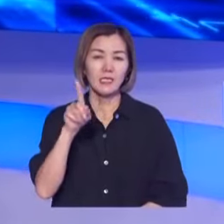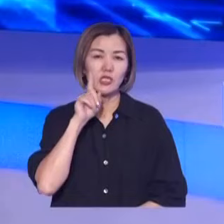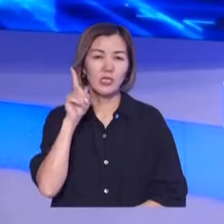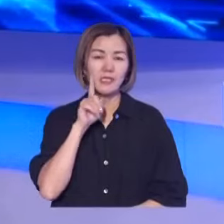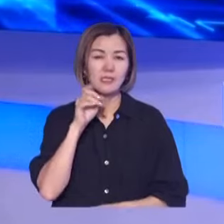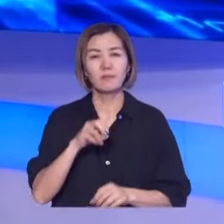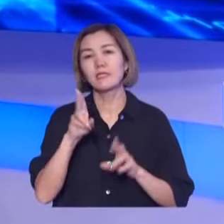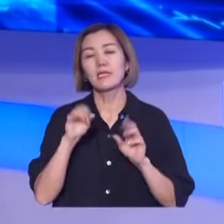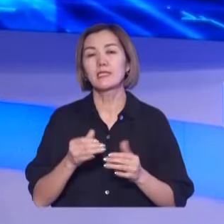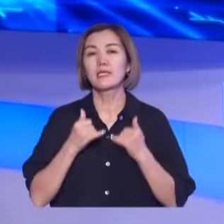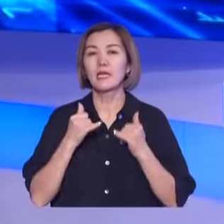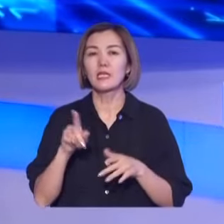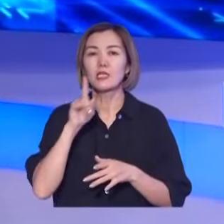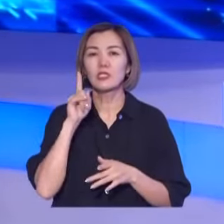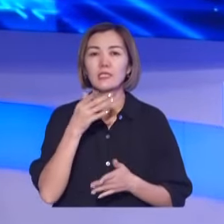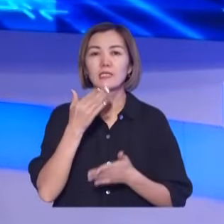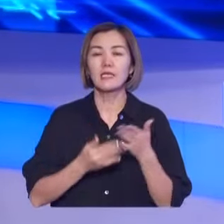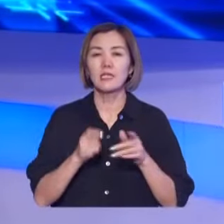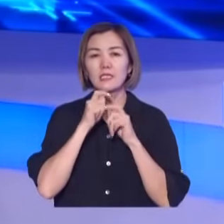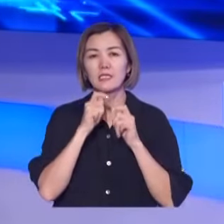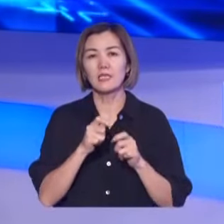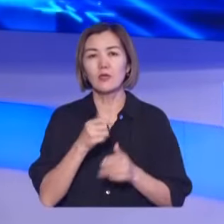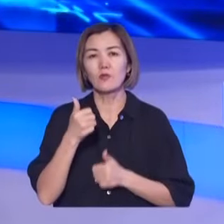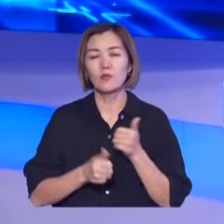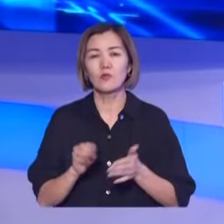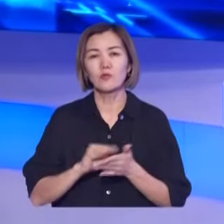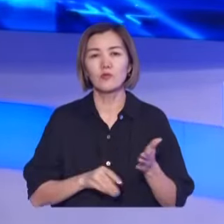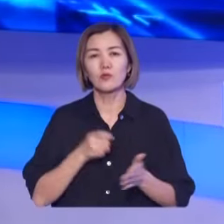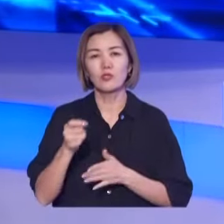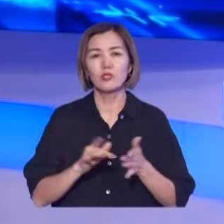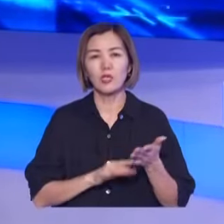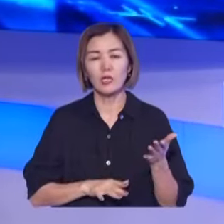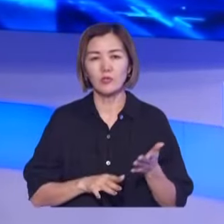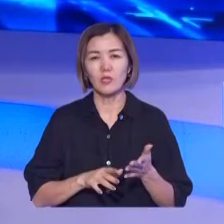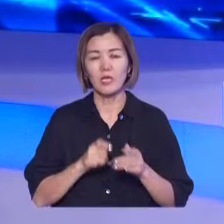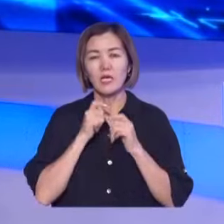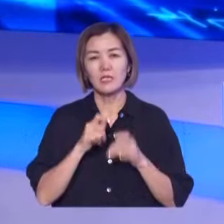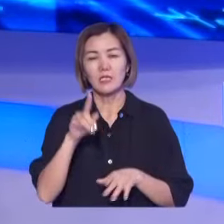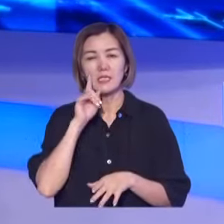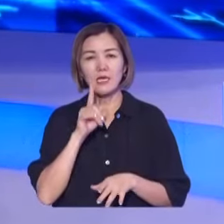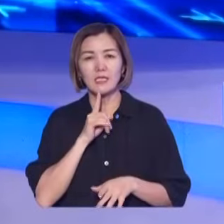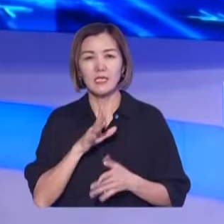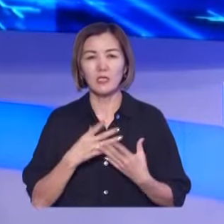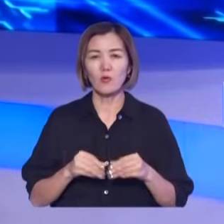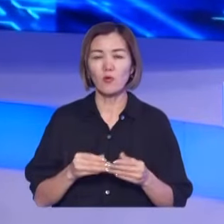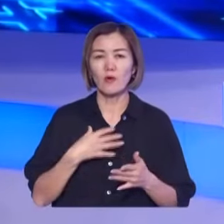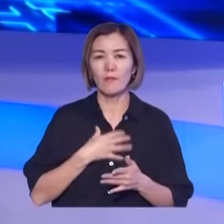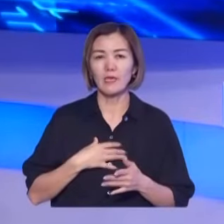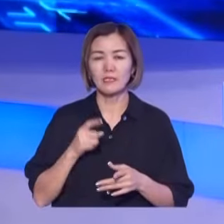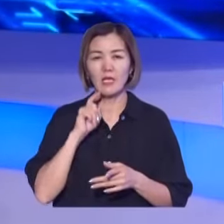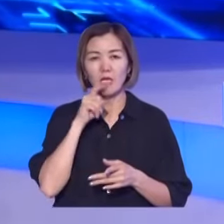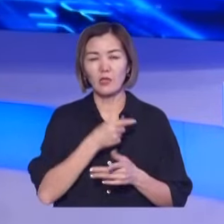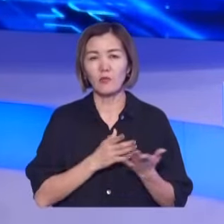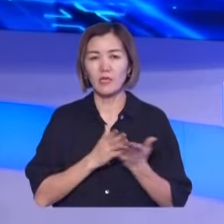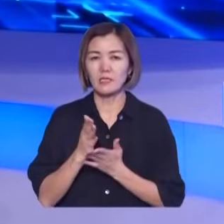Елімізде жас мамандарға арналған жас кеңес сыйлығы конкурсына өтініш қабылдау жалғасуда. Сыйлық қазақстандық қоғам үшін маңызды